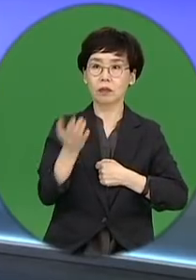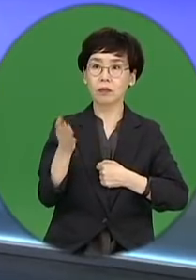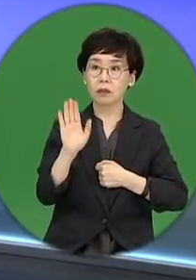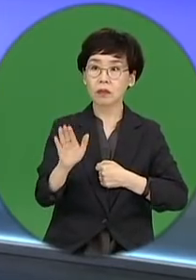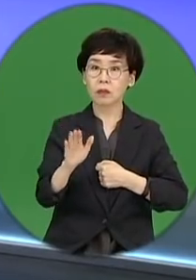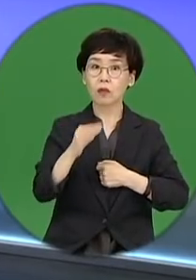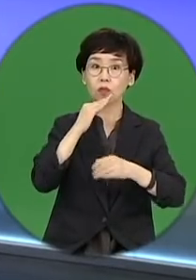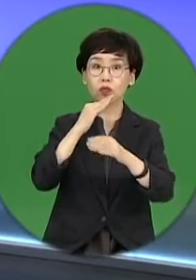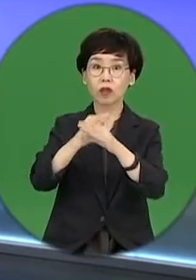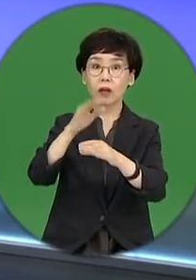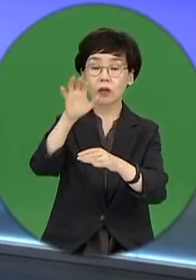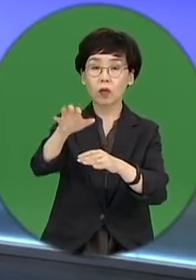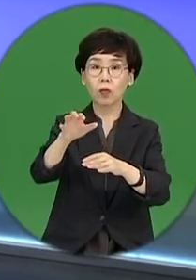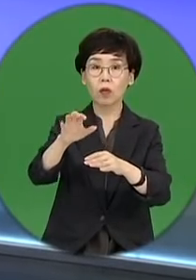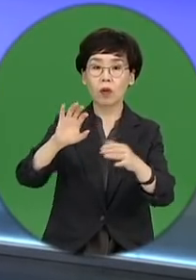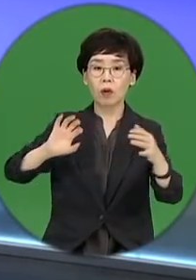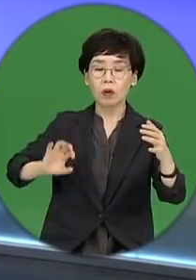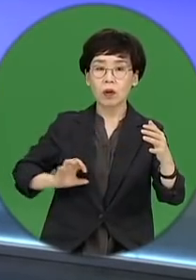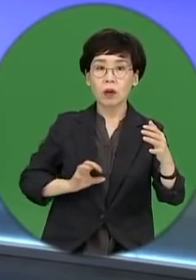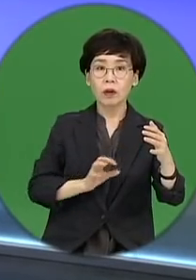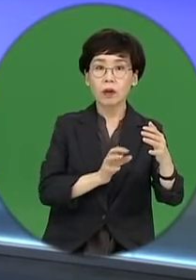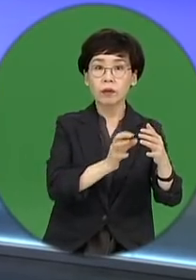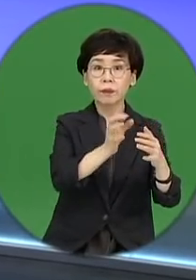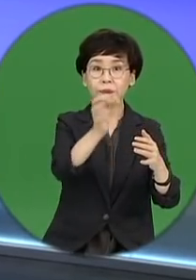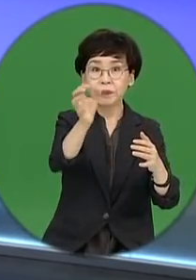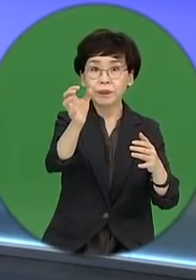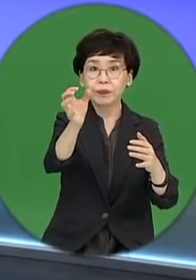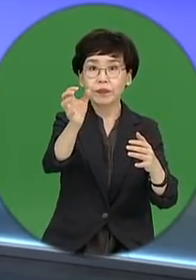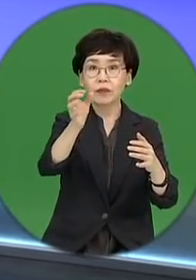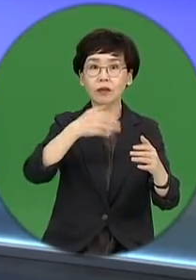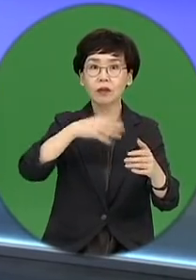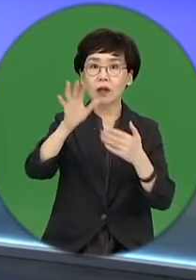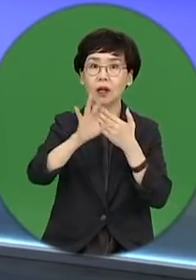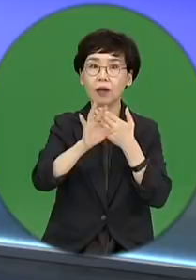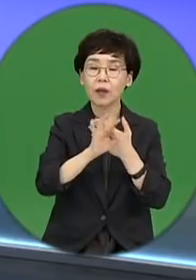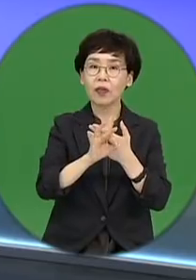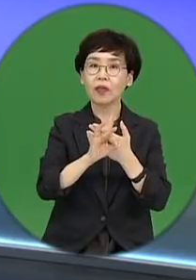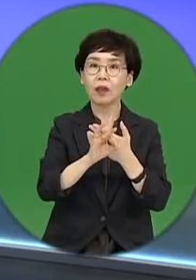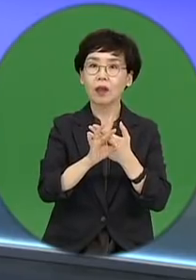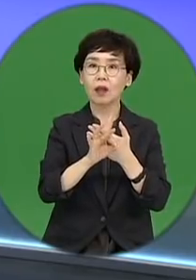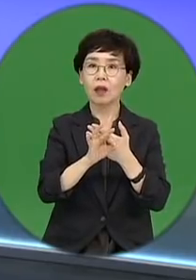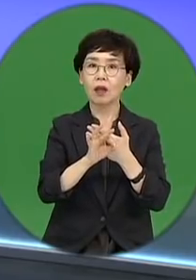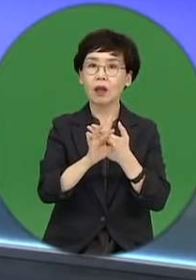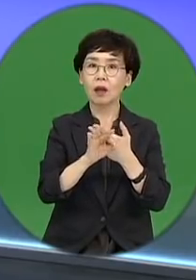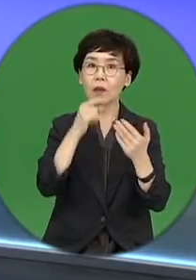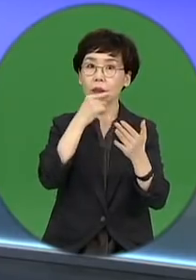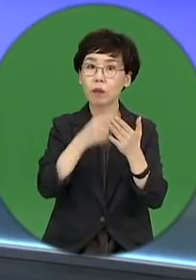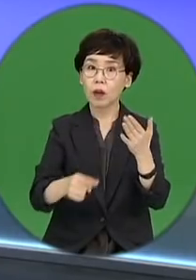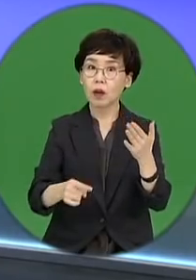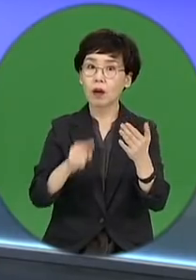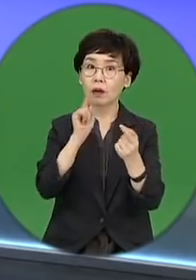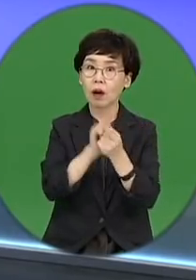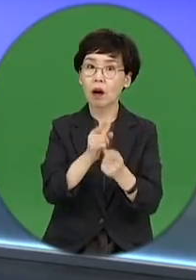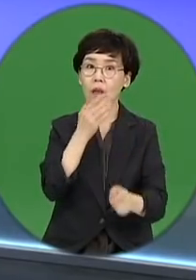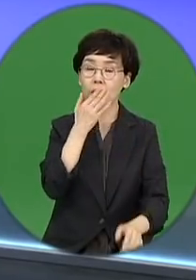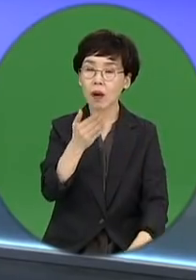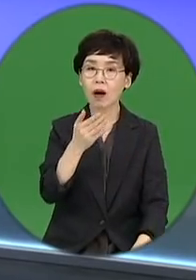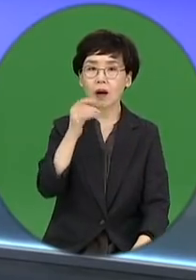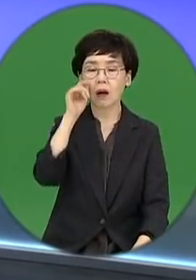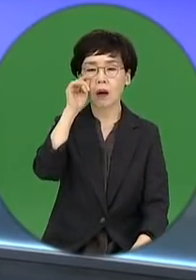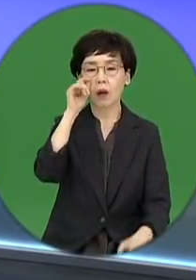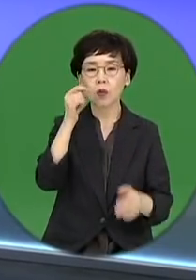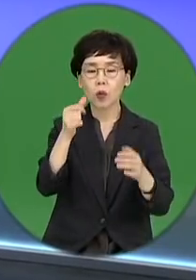되는데 북한도 태풍이 내륙지 북한 쪽으로 상륙을 한다고 한다면 상당한 큰 피해를 입을 수 있겠군요.